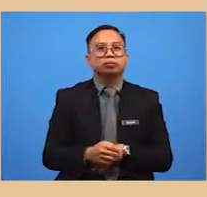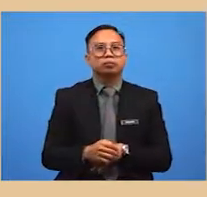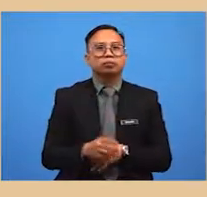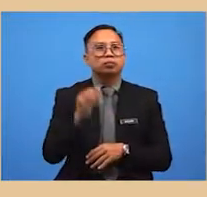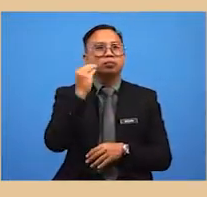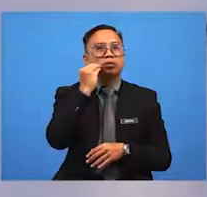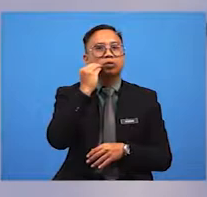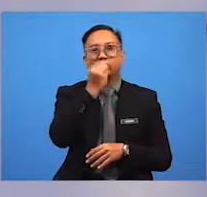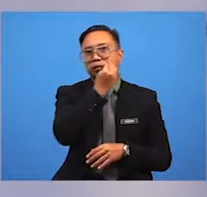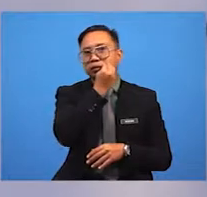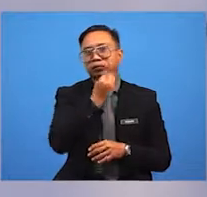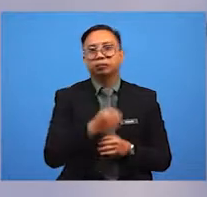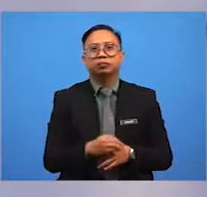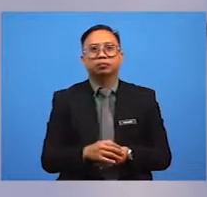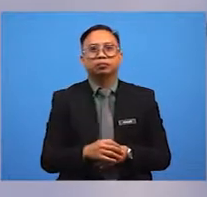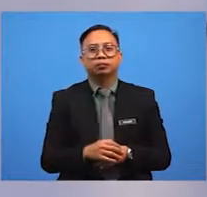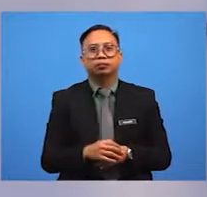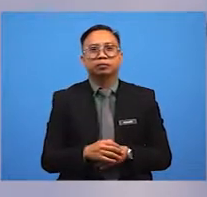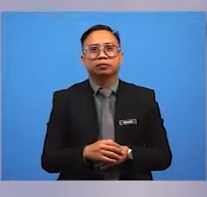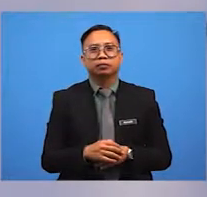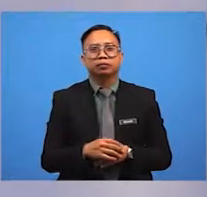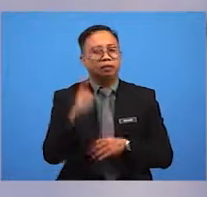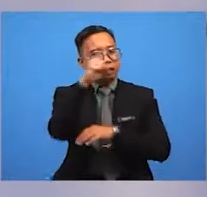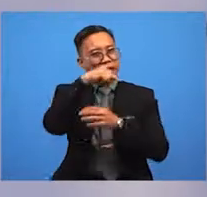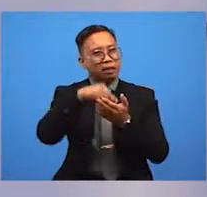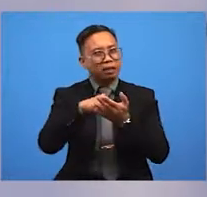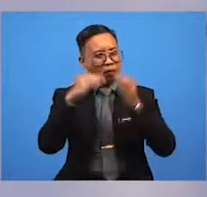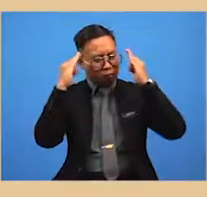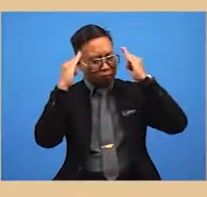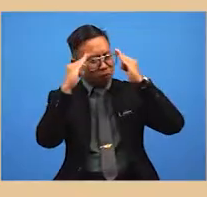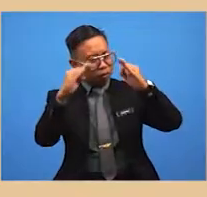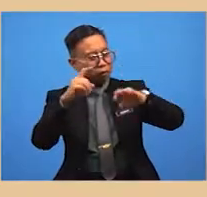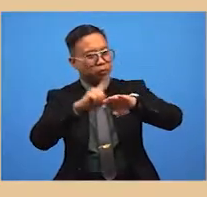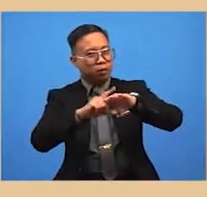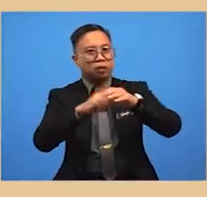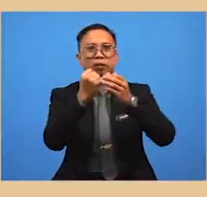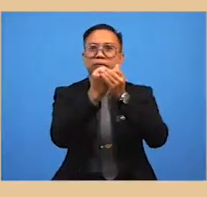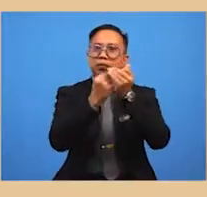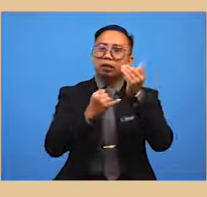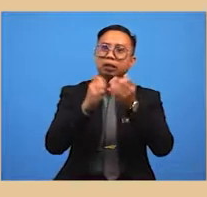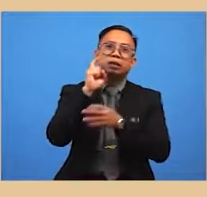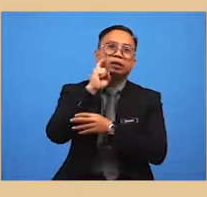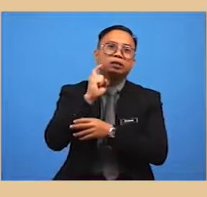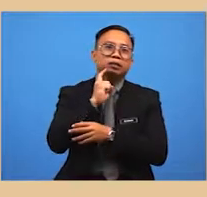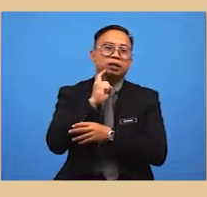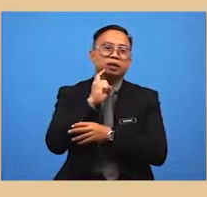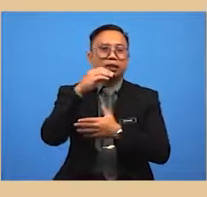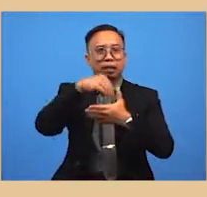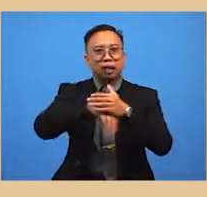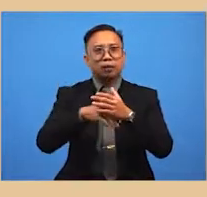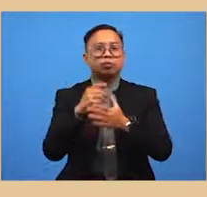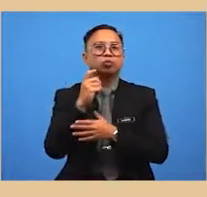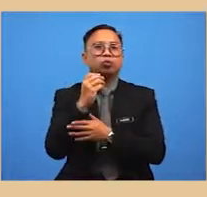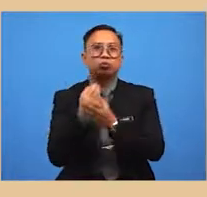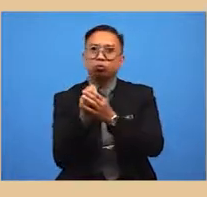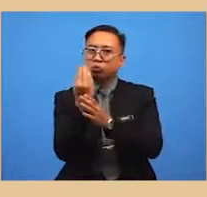bunga. Hari ini, kita akan fokus kepada pembiakan seks di dalam